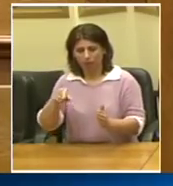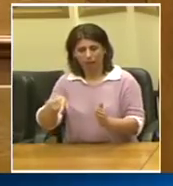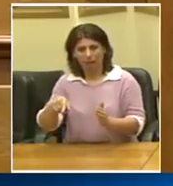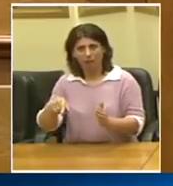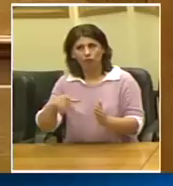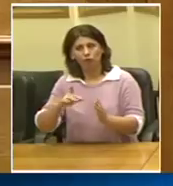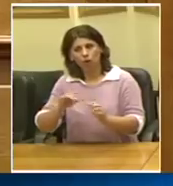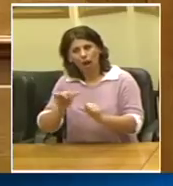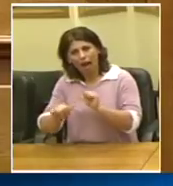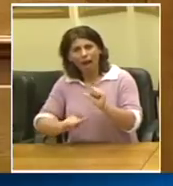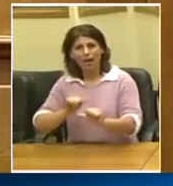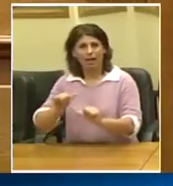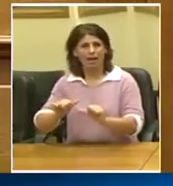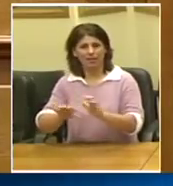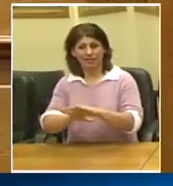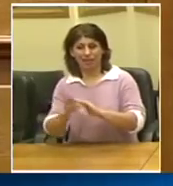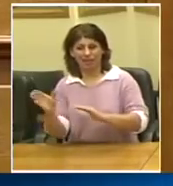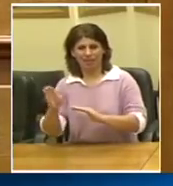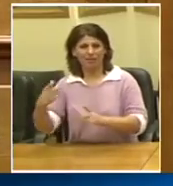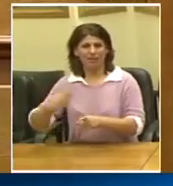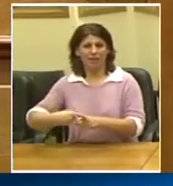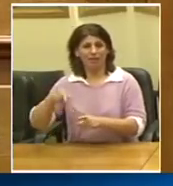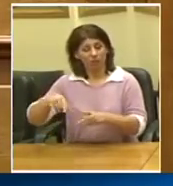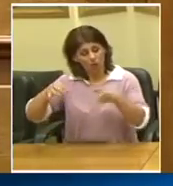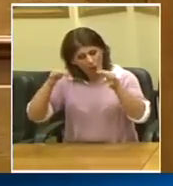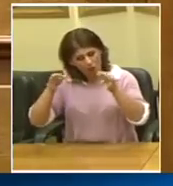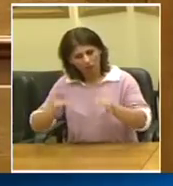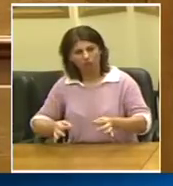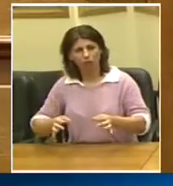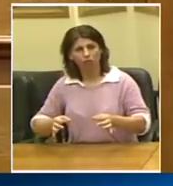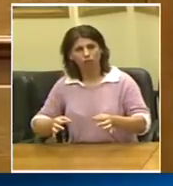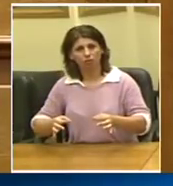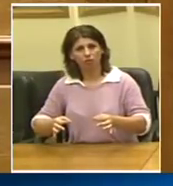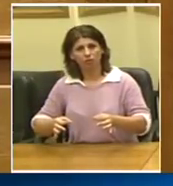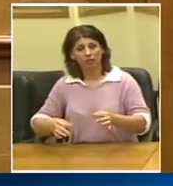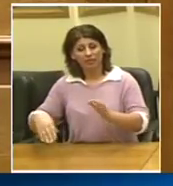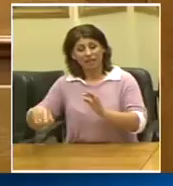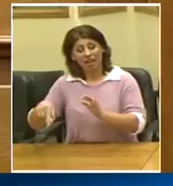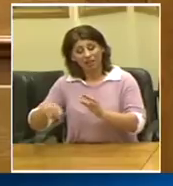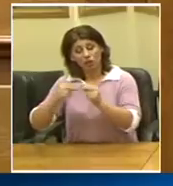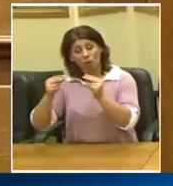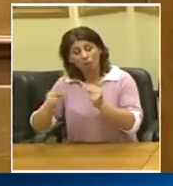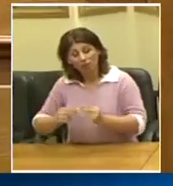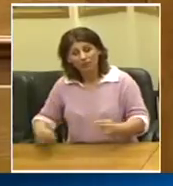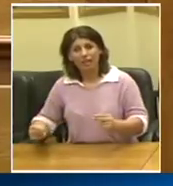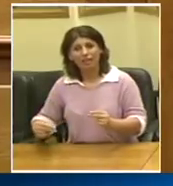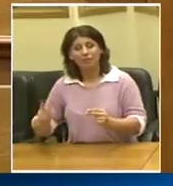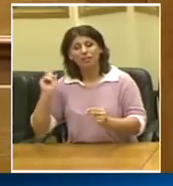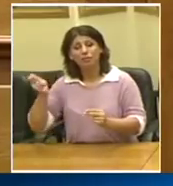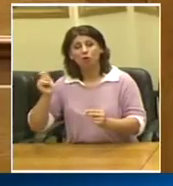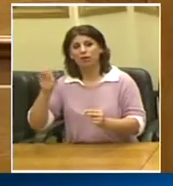προσδιορίζεται η δεξιά στη χώρα μας. Και αυτό είναι ακριβώς η ίστατη συνέπεια της πολιτικής επιλογής του κ.